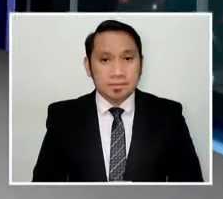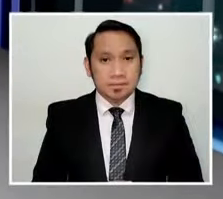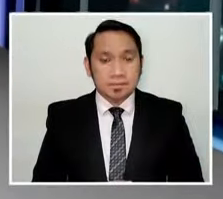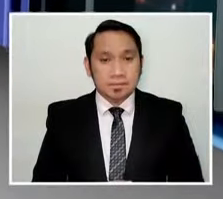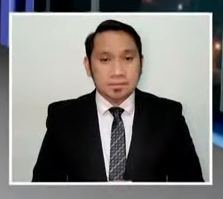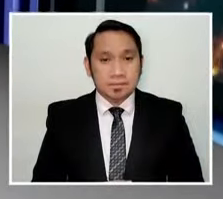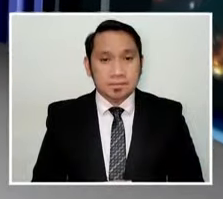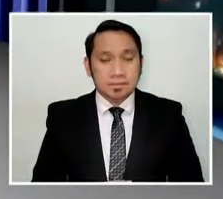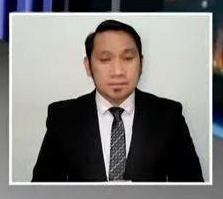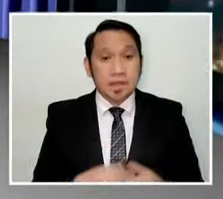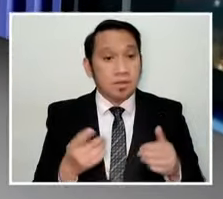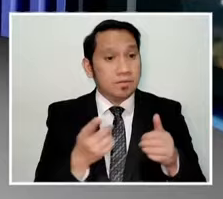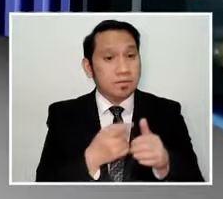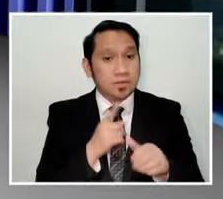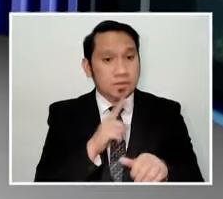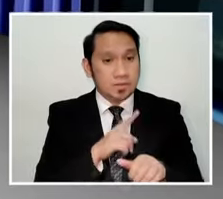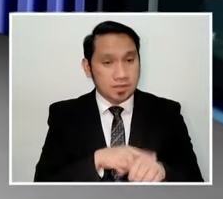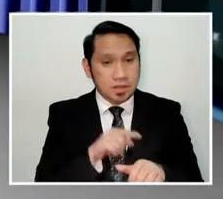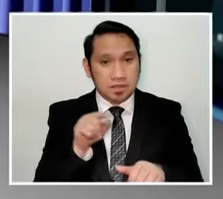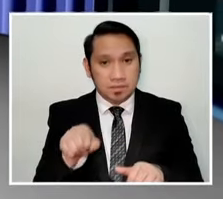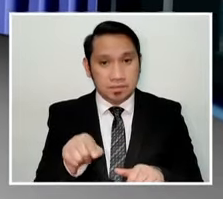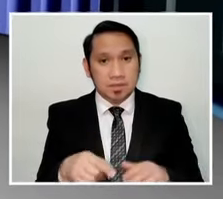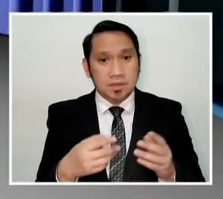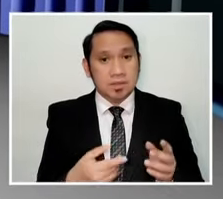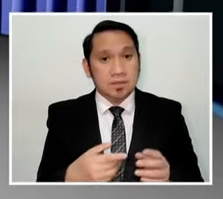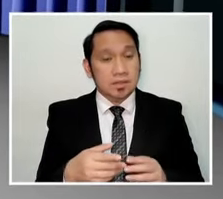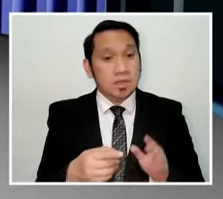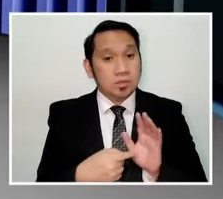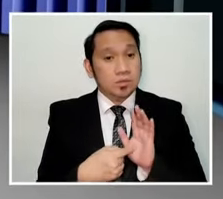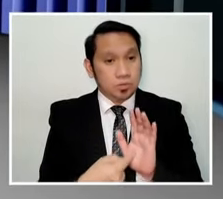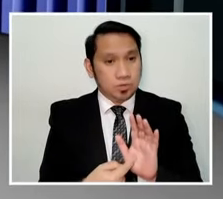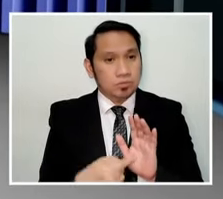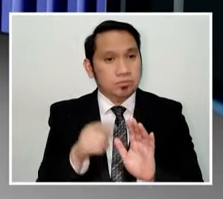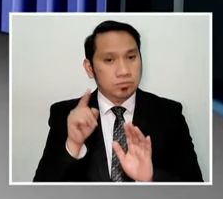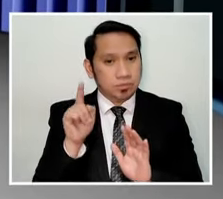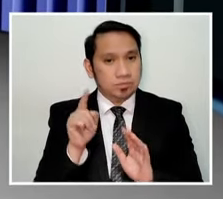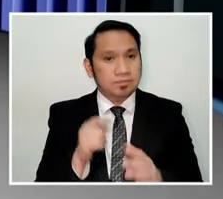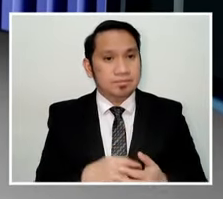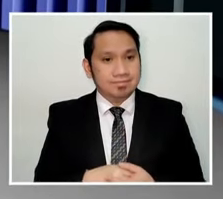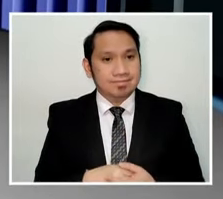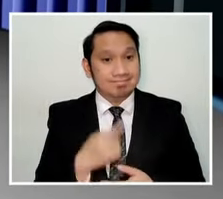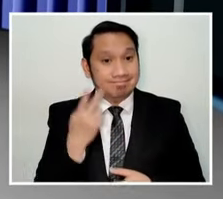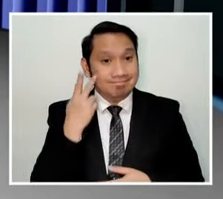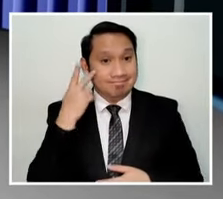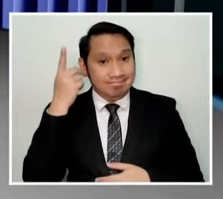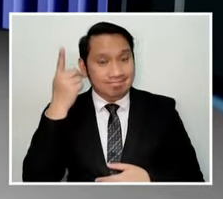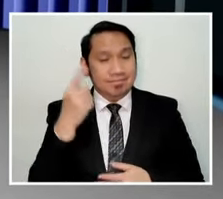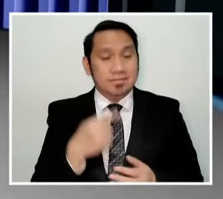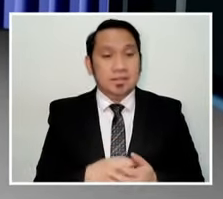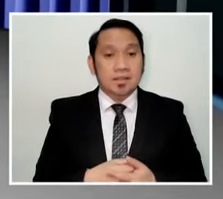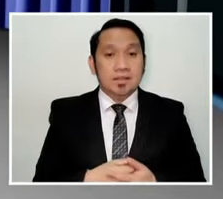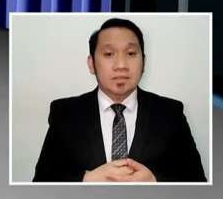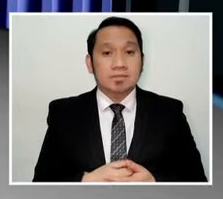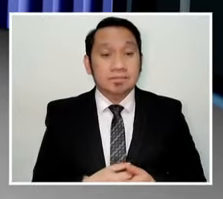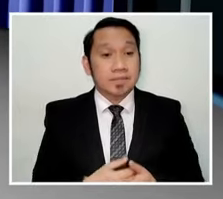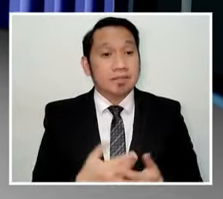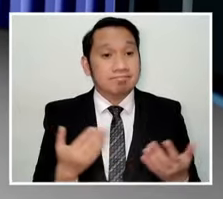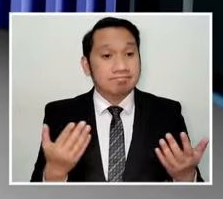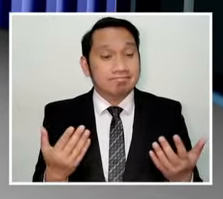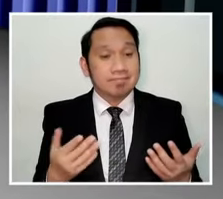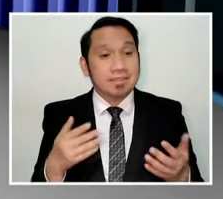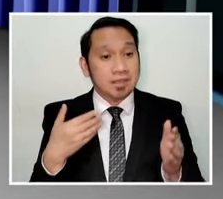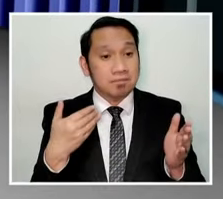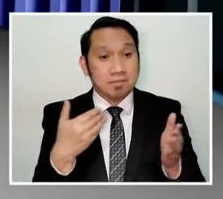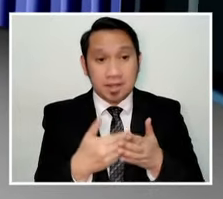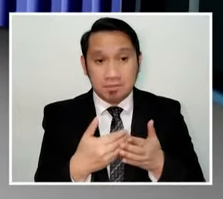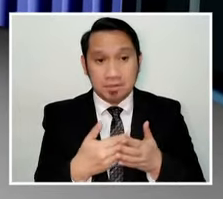Sa unang pagkakataon, ibinahagi ni E.J. Falcon at fiancé niyang si Jana Rojas ang kanilang kaligayahan sa nalalapit